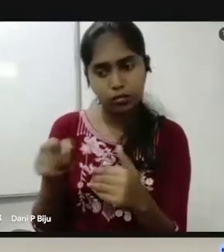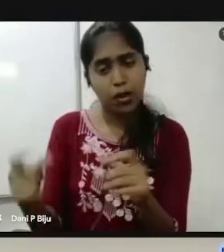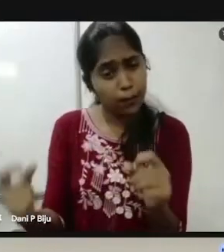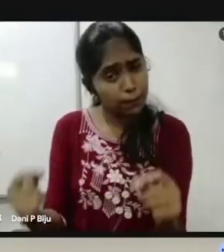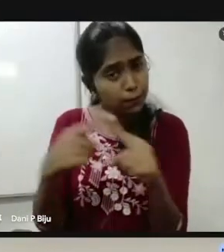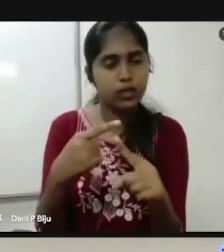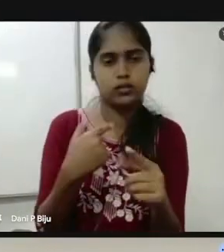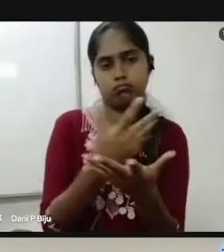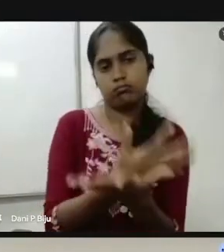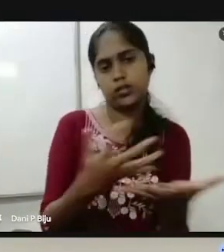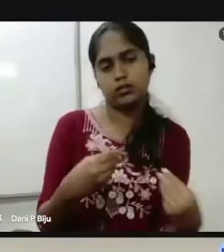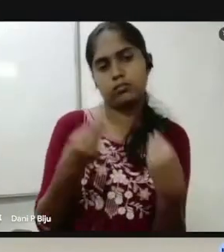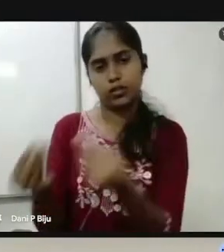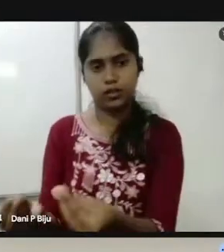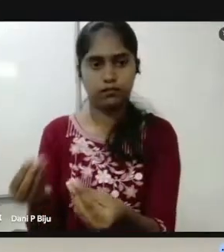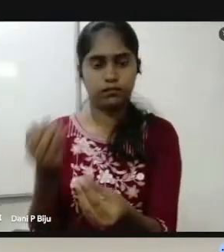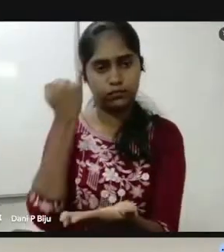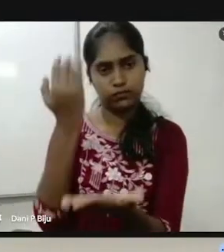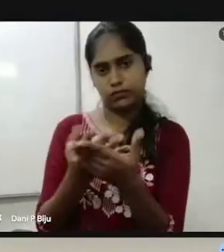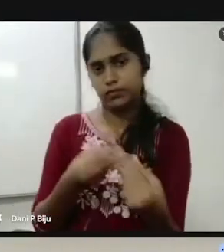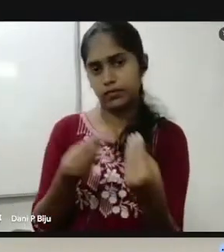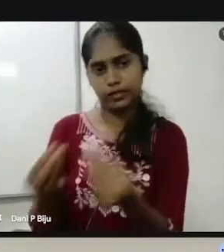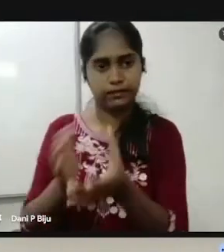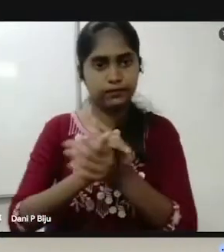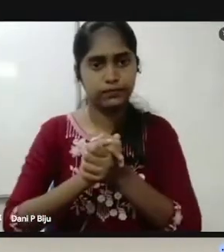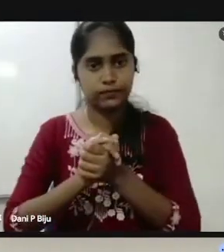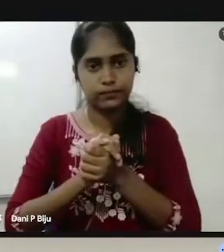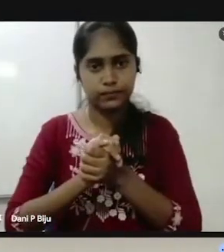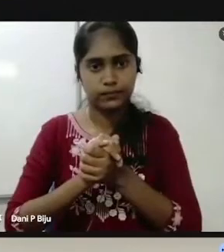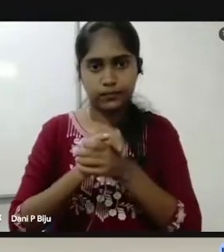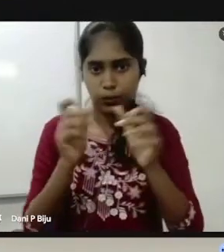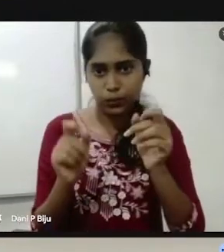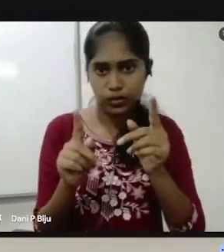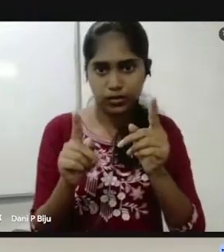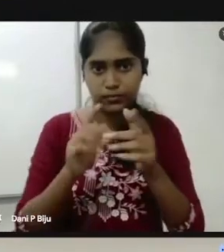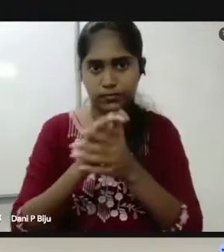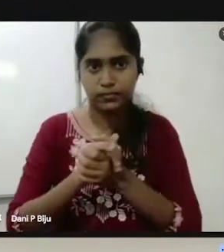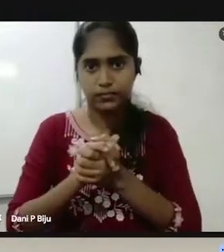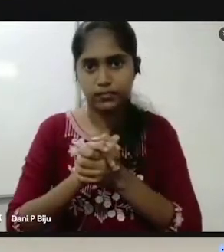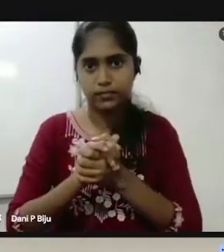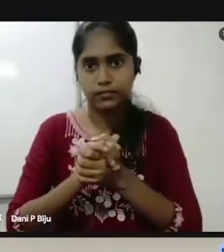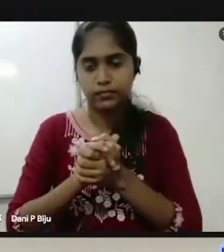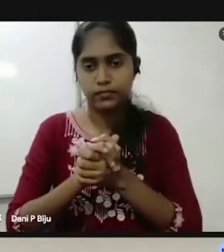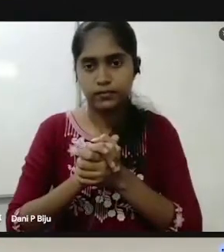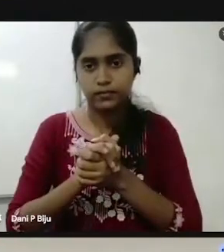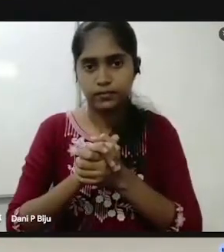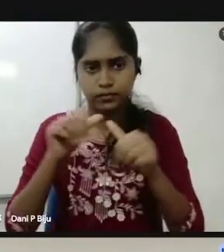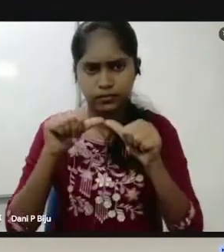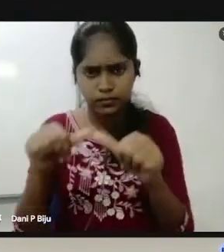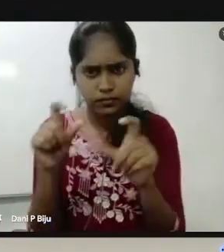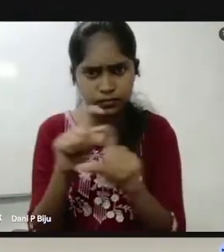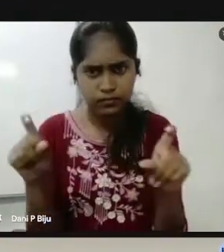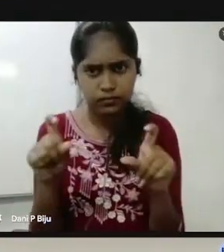സ്പീച്ച് ലാംഗ്വേജ് പത്തോളജിസ്റ്റിന് റെഫർ ചെയ്യാം. ഓക്കെ, ഐ തിങ്ക് ഐ ആൻസർഡ് ദ ക്വസ്റ്റ്യൻ. ചാറ്റ്